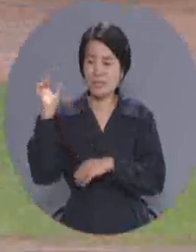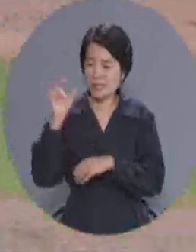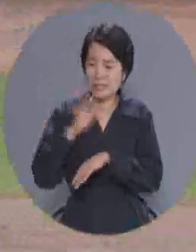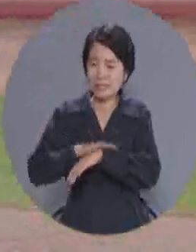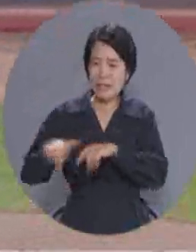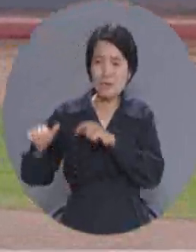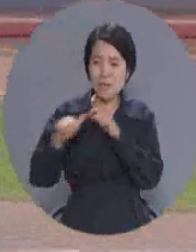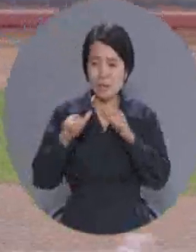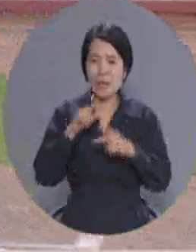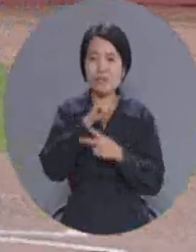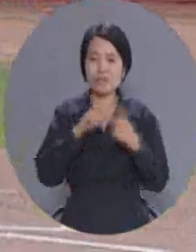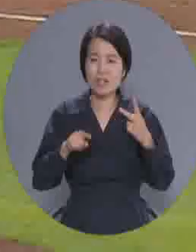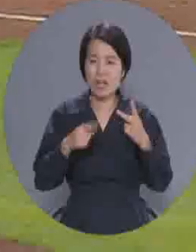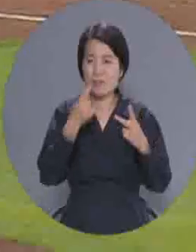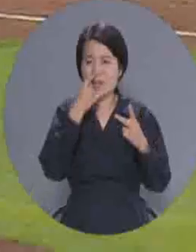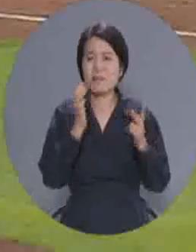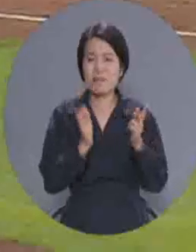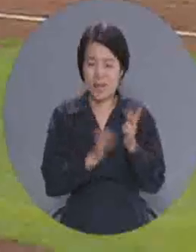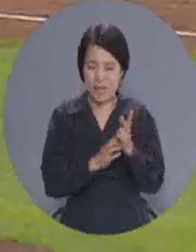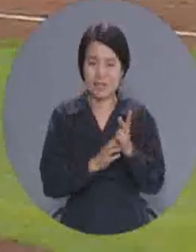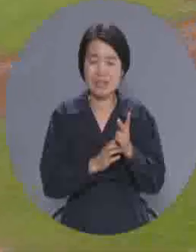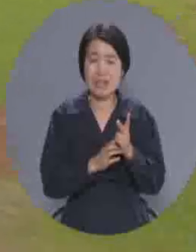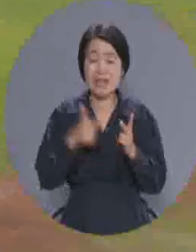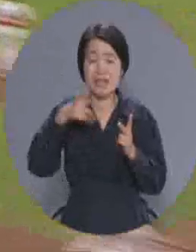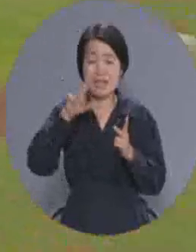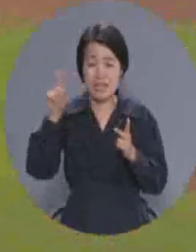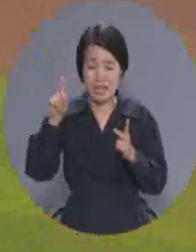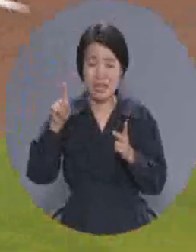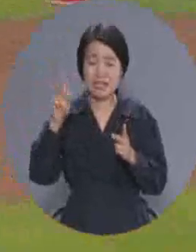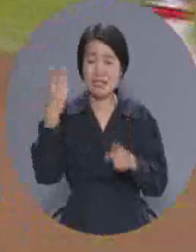뽑아야 한다는 교훈을 남긴 채 기아